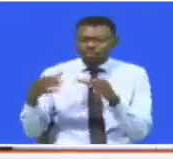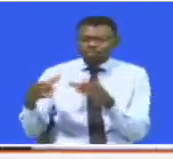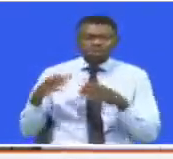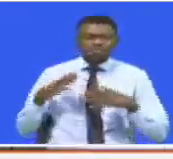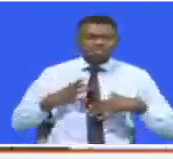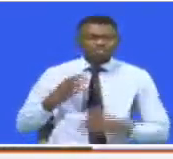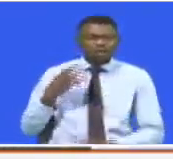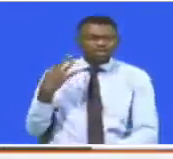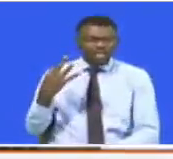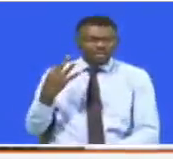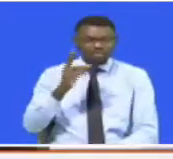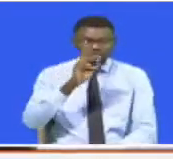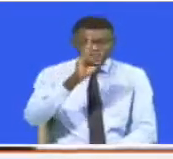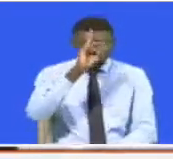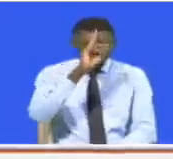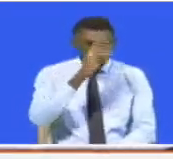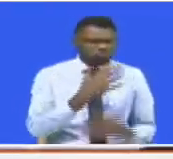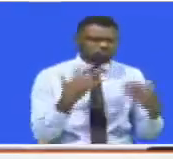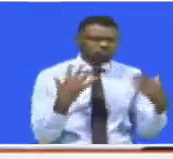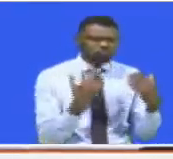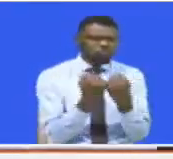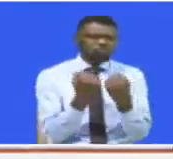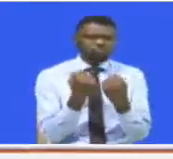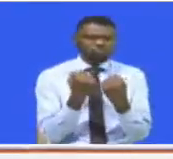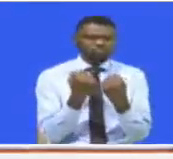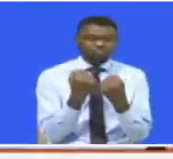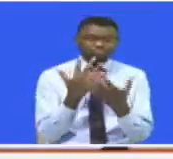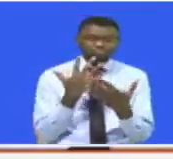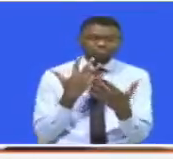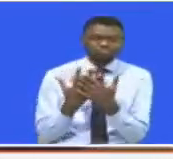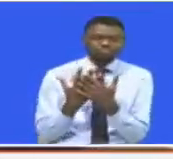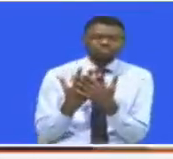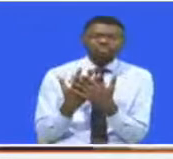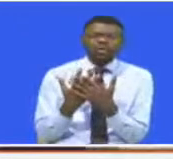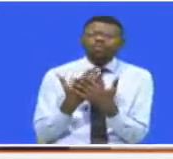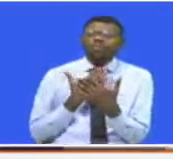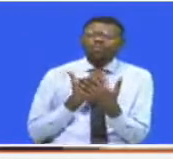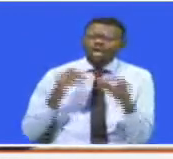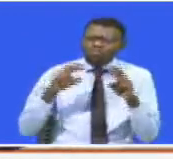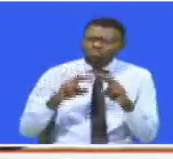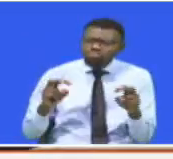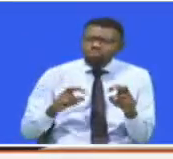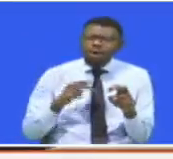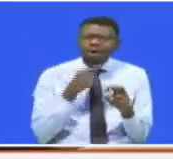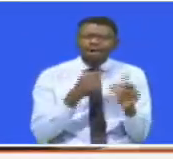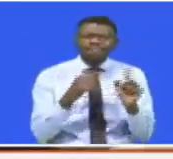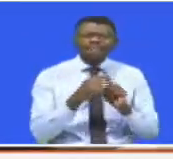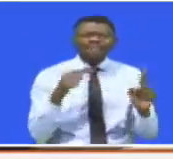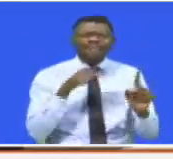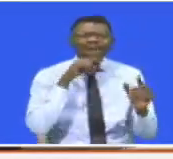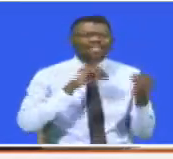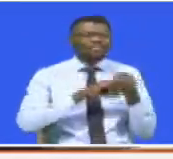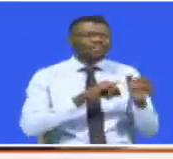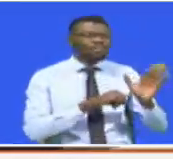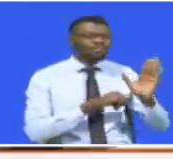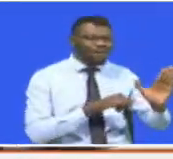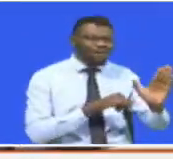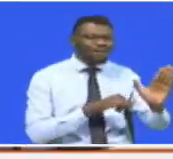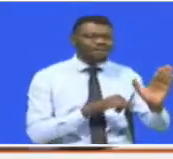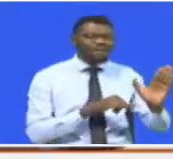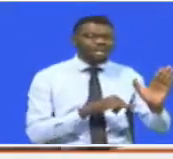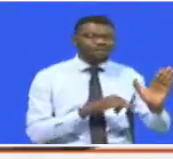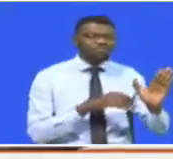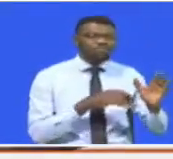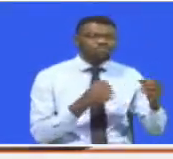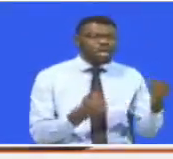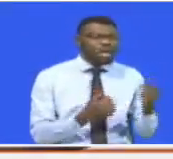ambao wanazuiliwa na polisi kubaini chanzo cha mauaji ya Mwangi yanayoaminika kuwa ya kinyama zaidi kuwahi kutekelezwa